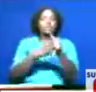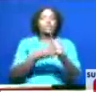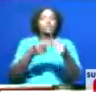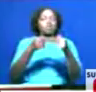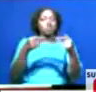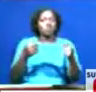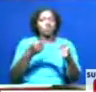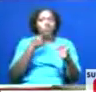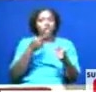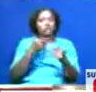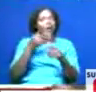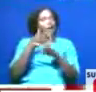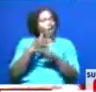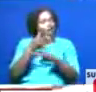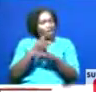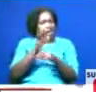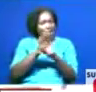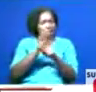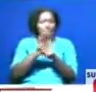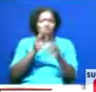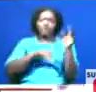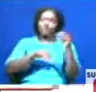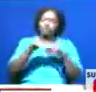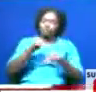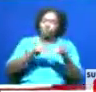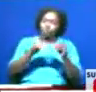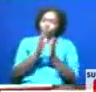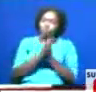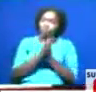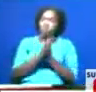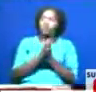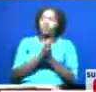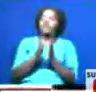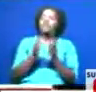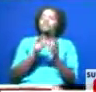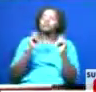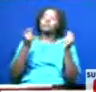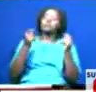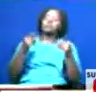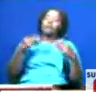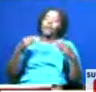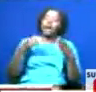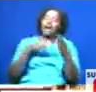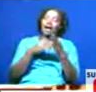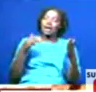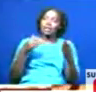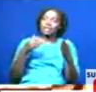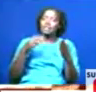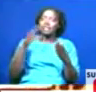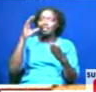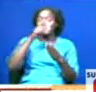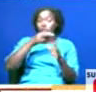na udanganyifu kwenye uchaguzi huo. Raia wa taifa hilo wanaandamana dhidi ya uhaba wa mafuta ya